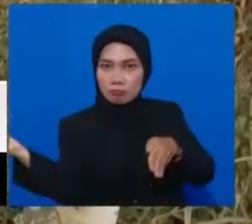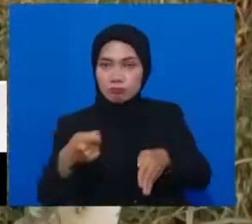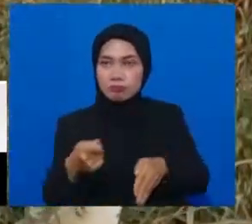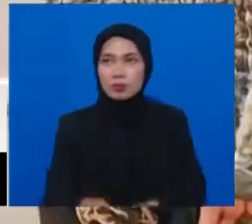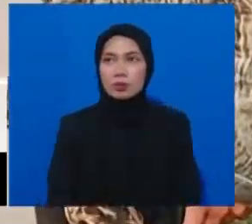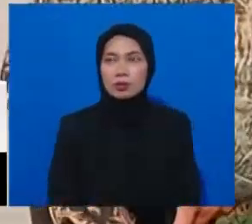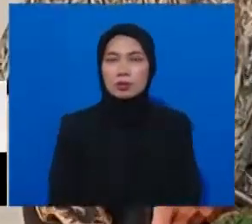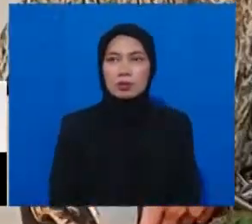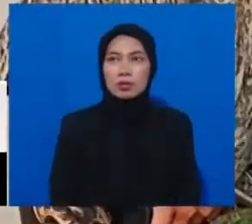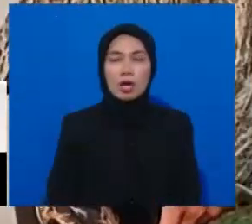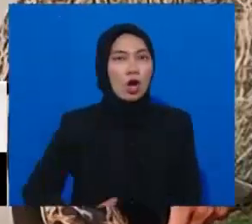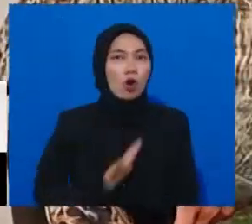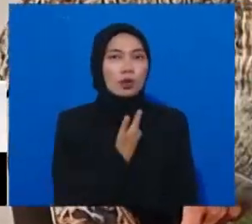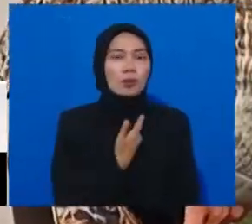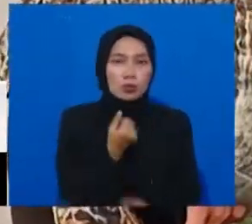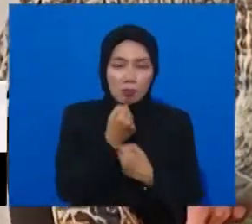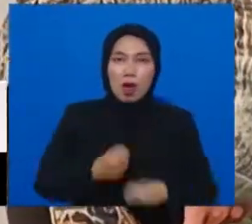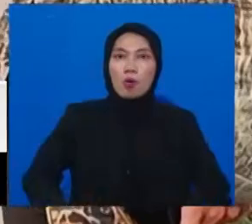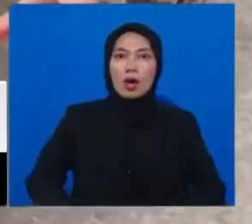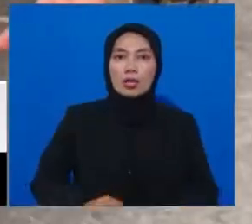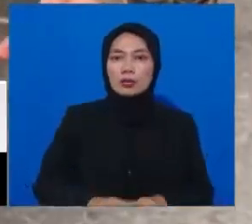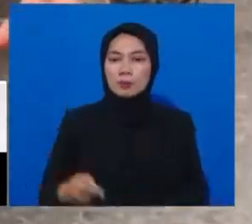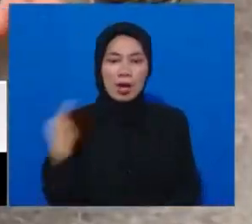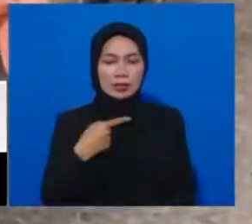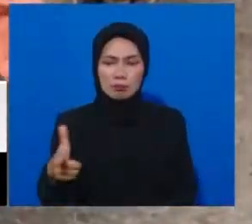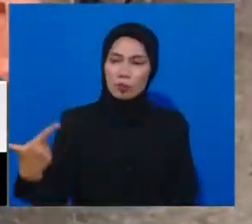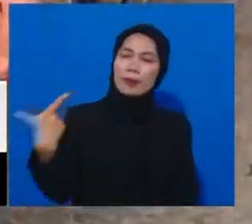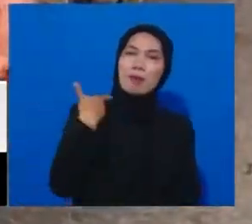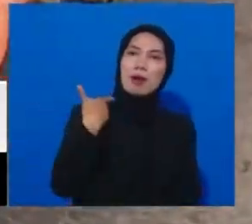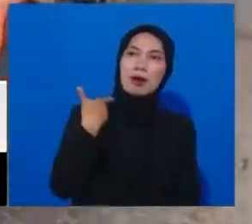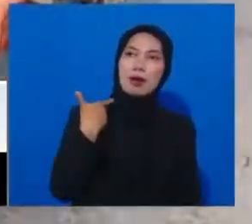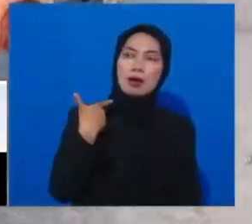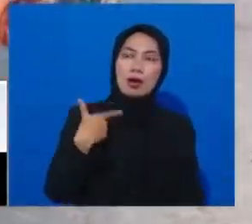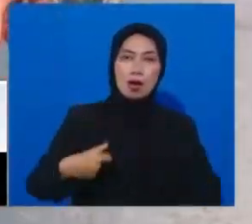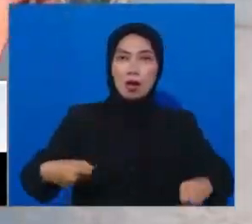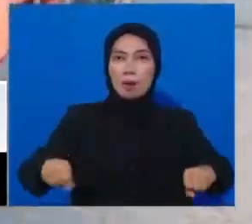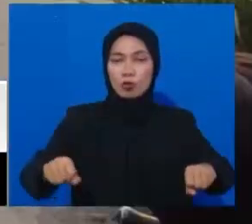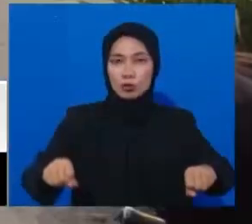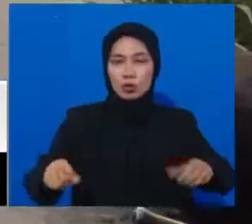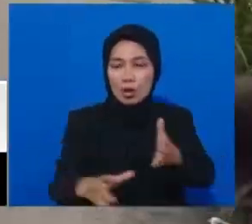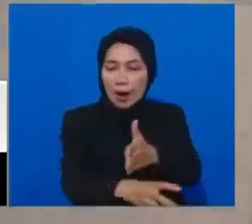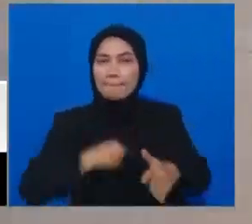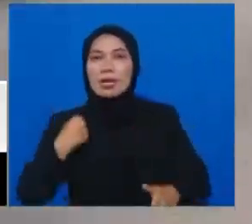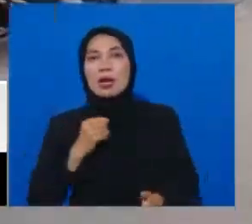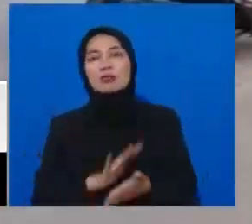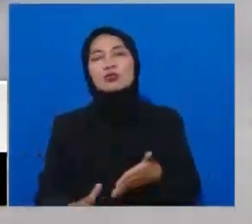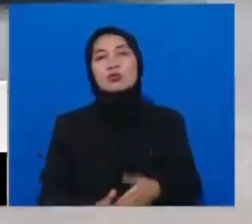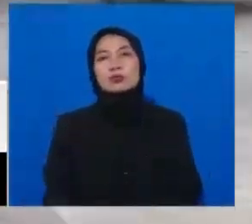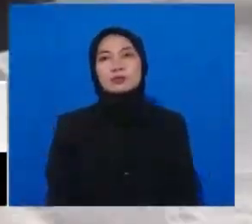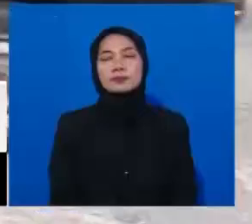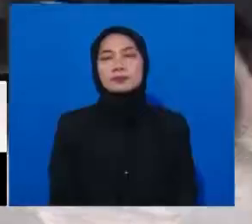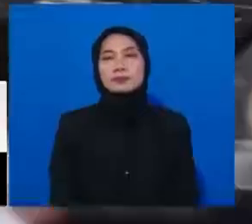Korban yang sempat melawan pun diancam akan ditembak oleh mereka. Sepeda motor yang dikendari korban dirampas oleh para begal